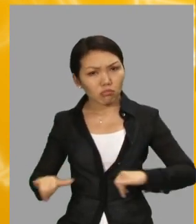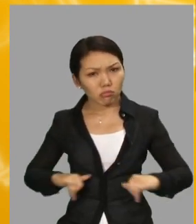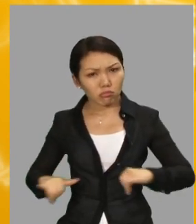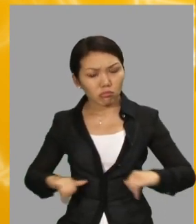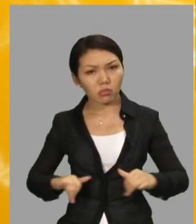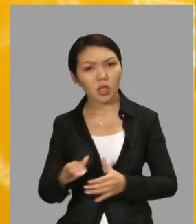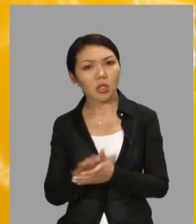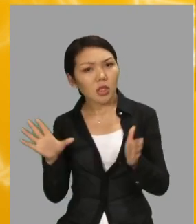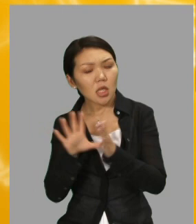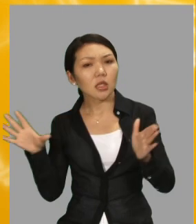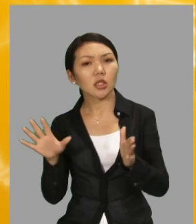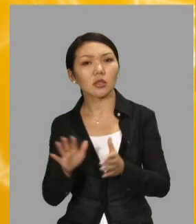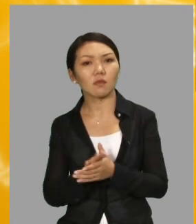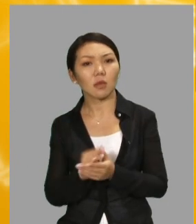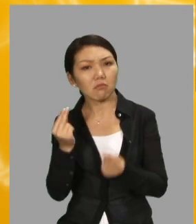Сказал Эрмек.